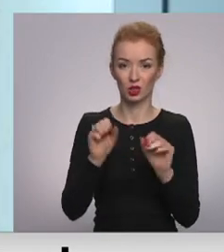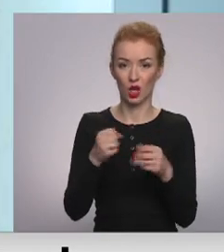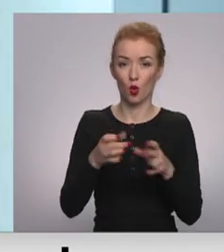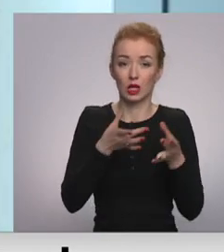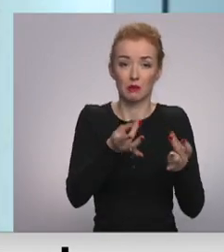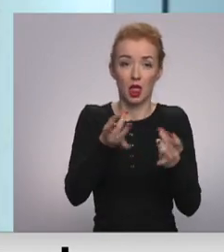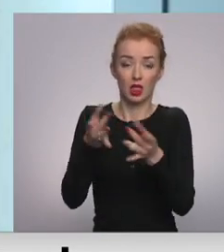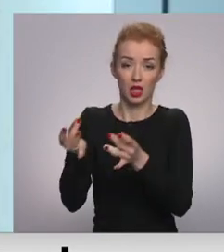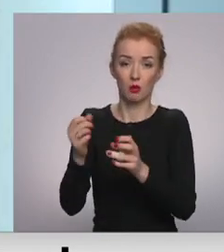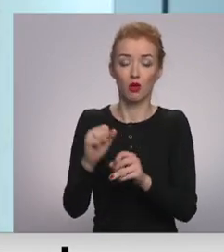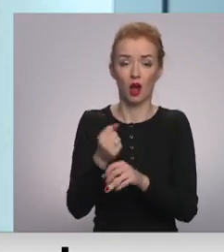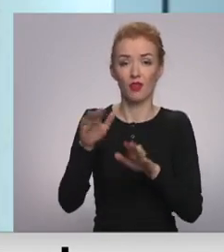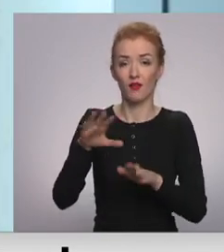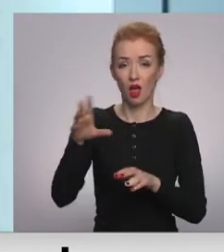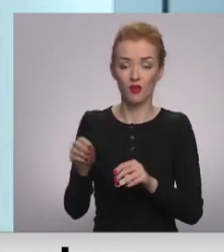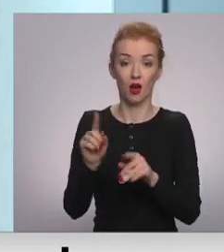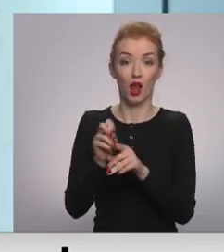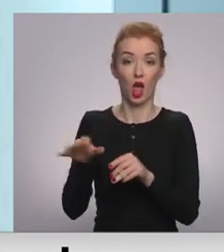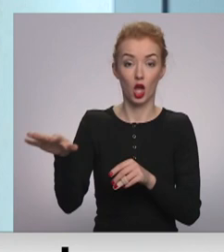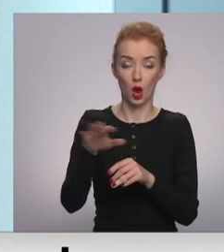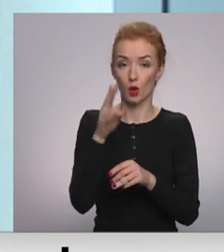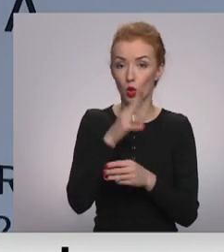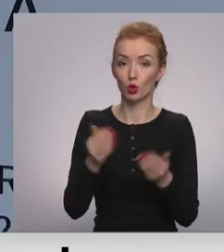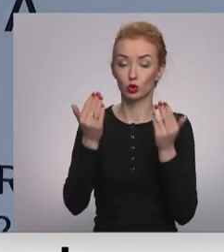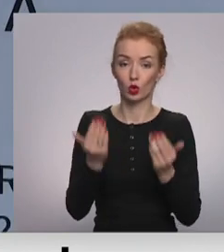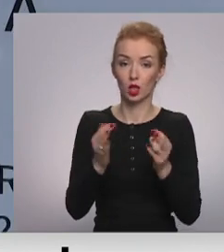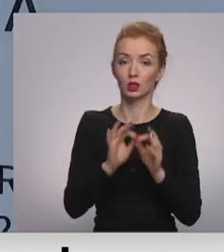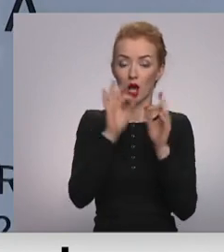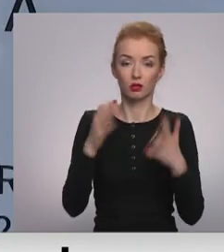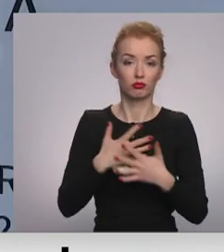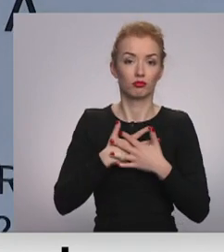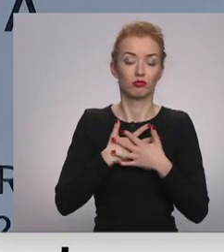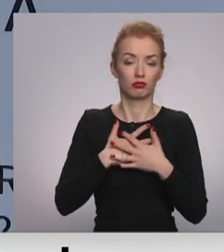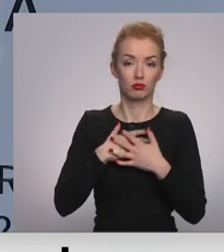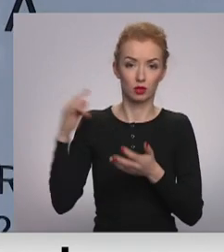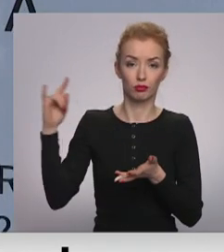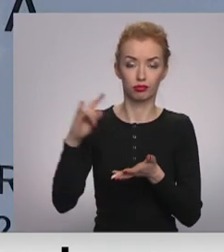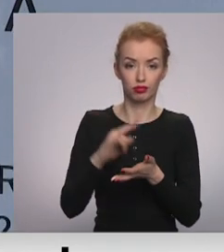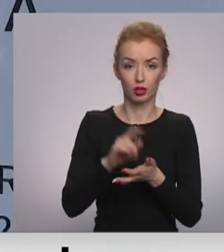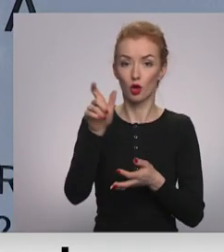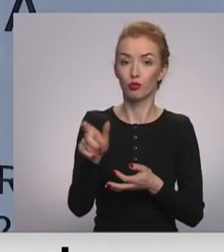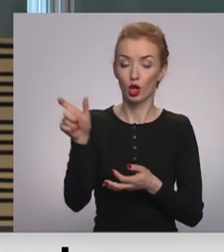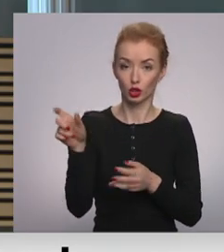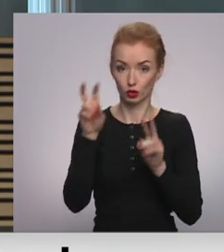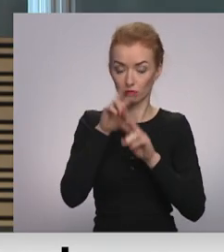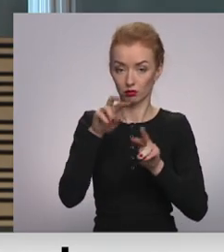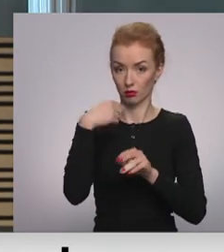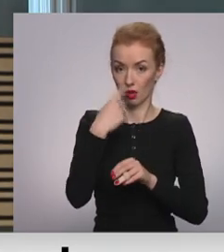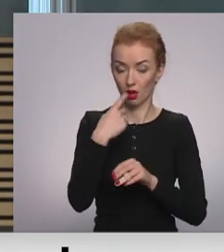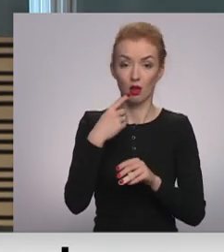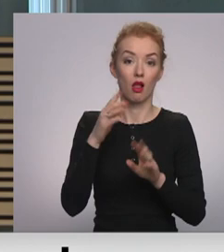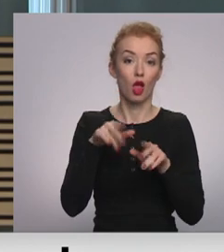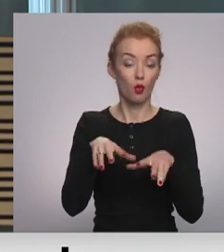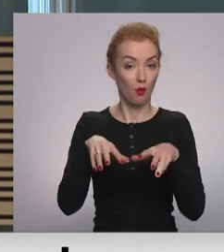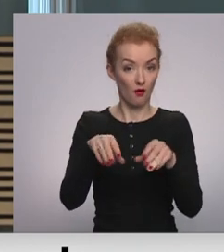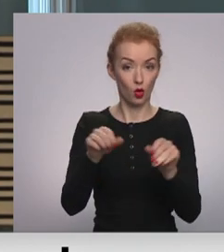izplatību nevien Āfrikā, bet arī Eiropā, no šodienas tiks veikta intensīvāka ielidojušo pasažieru Covid skrīninga testēšana. Lai to